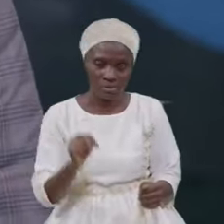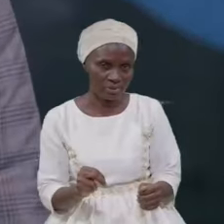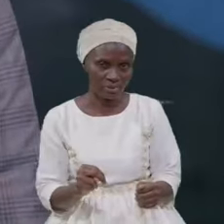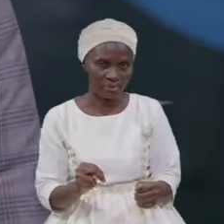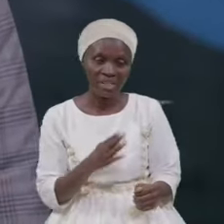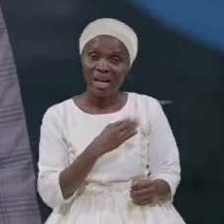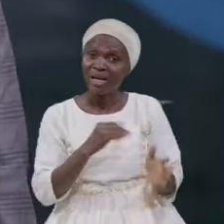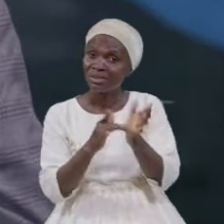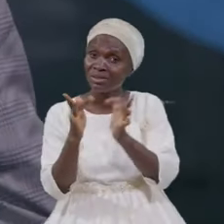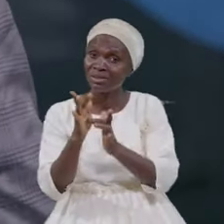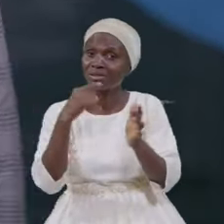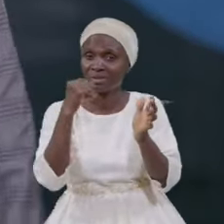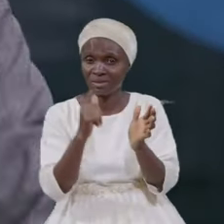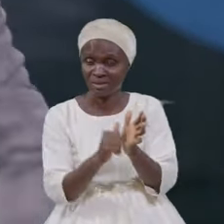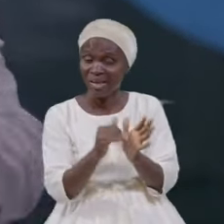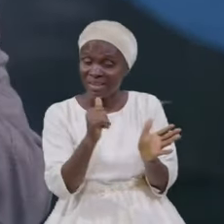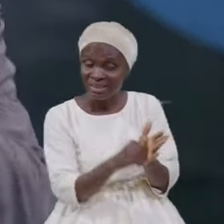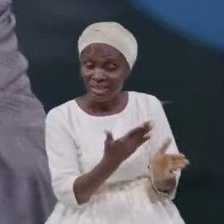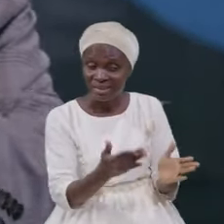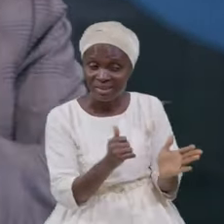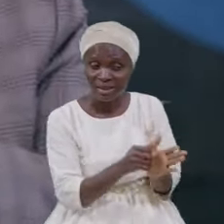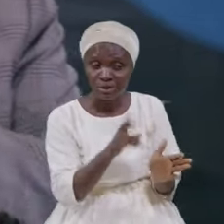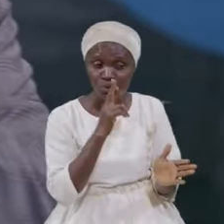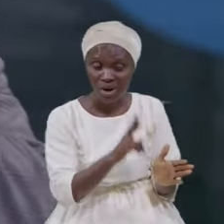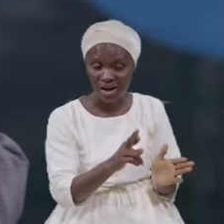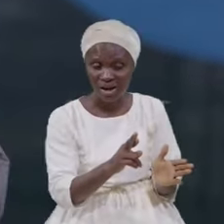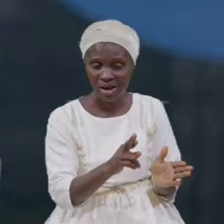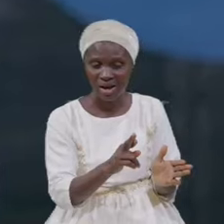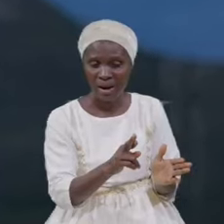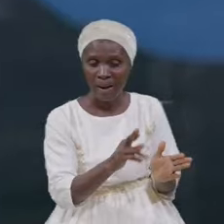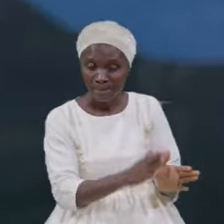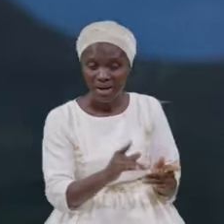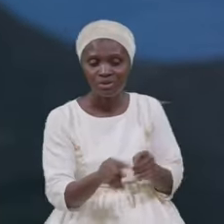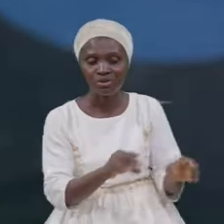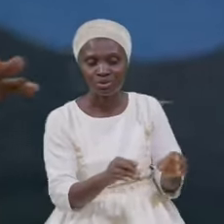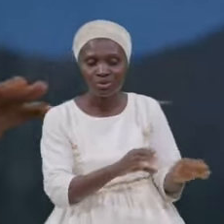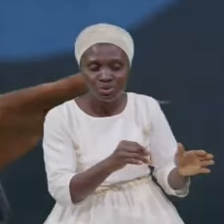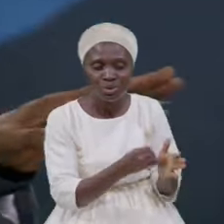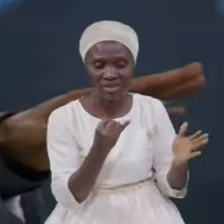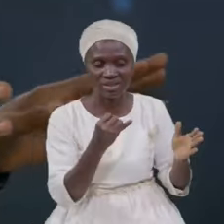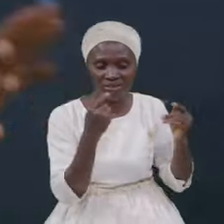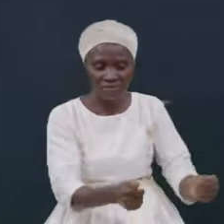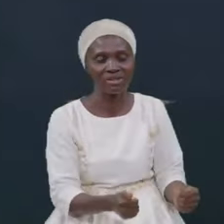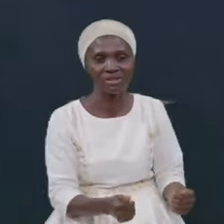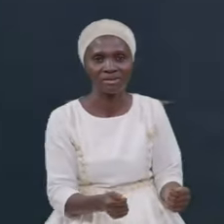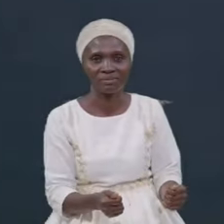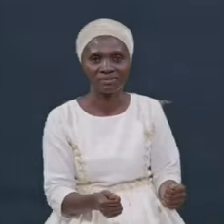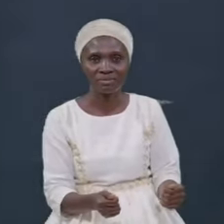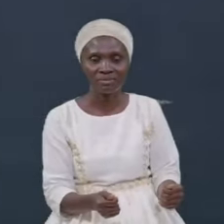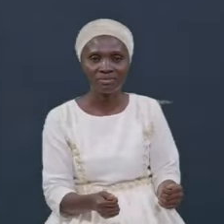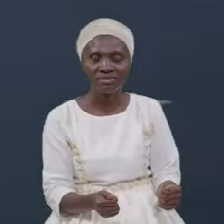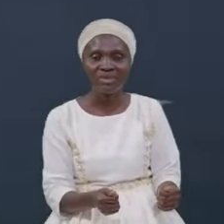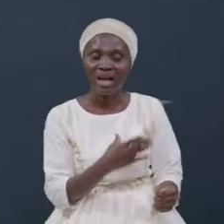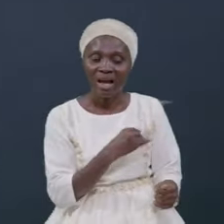un homme qui fait une chose pareille, il fallait qu'il ne vienne pas au monde. Et Judas était tellement si secret aucun des